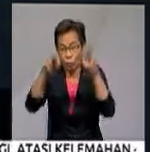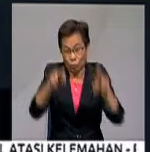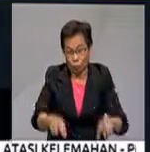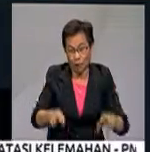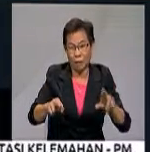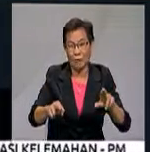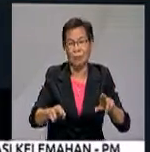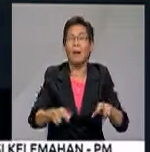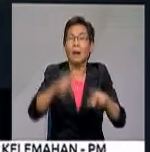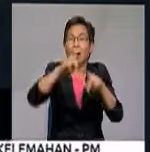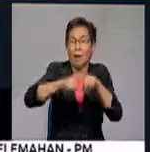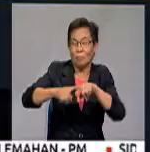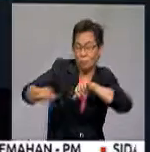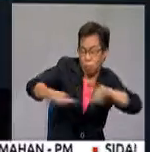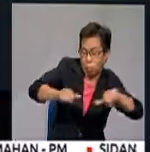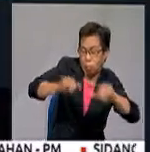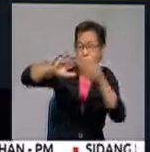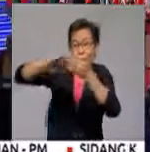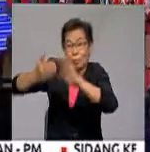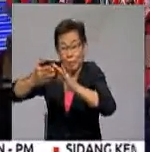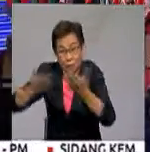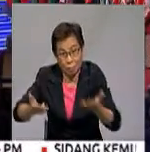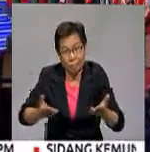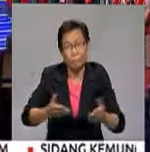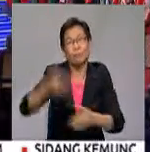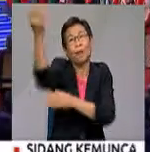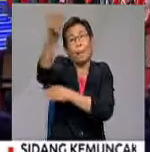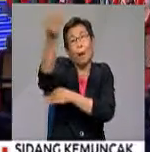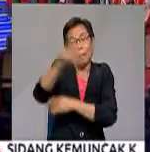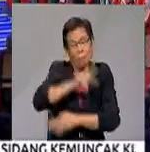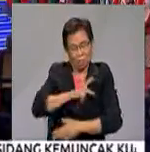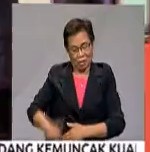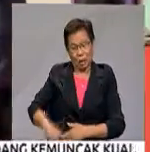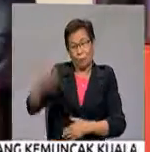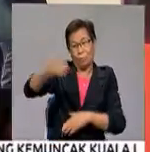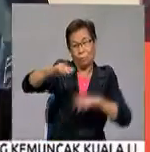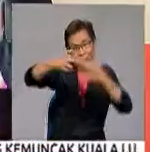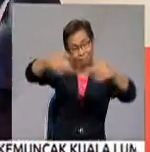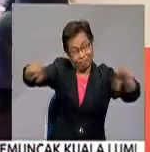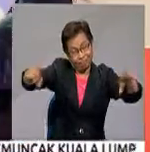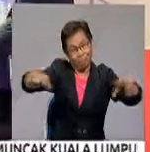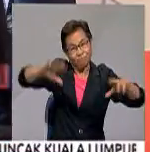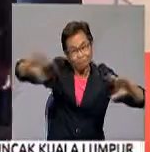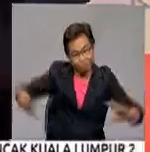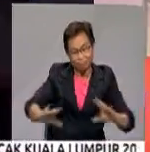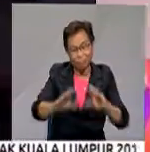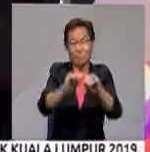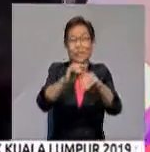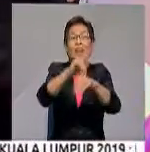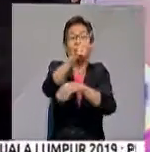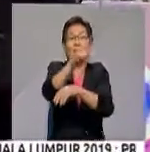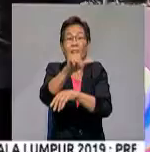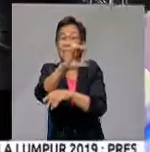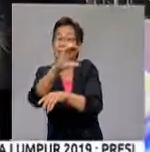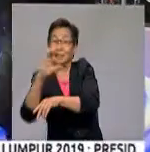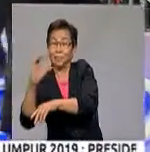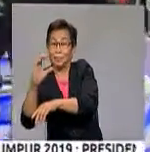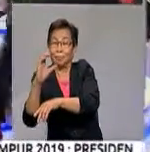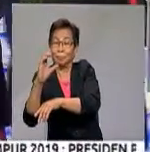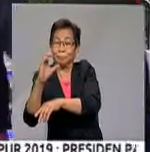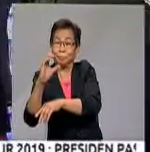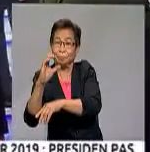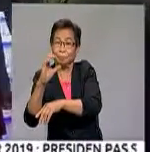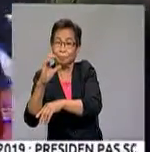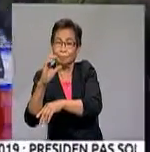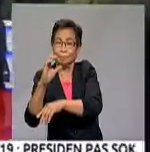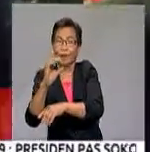rich and vibrant communities. Menyampaikan titah diraja pada perasmian persidangan di Pusat Konvensyen Kuala Lumpur